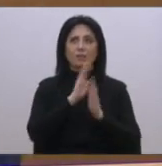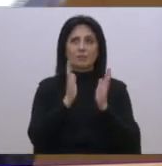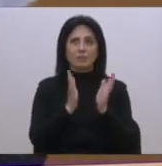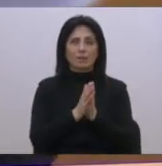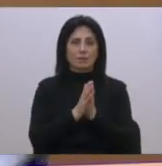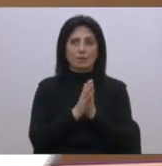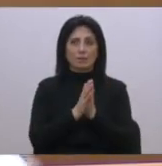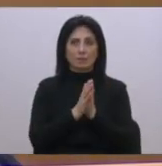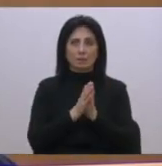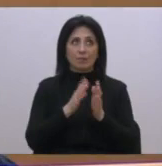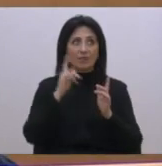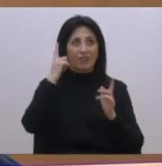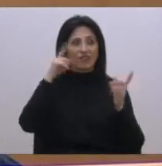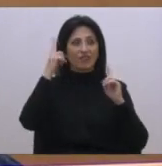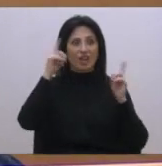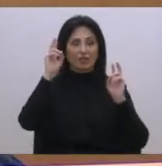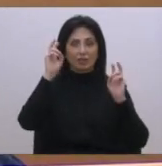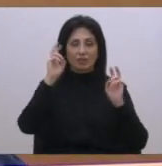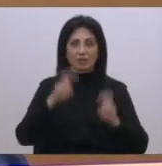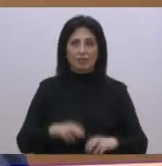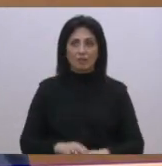ასე ვთქვათ ფანტასტიკის სფერო.